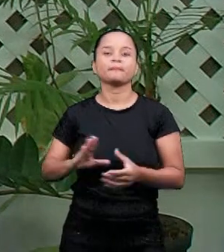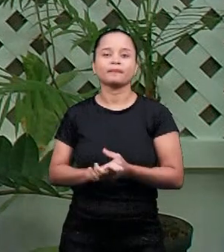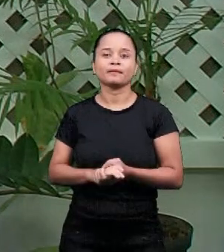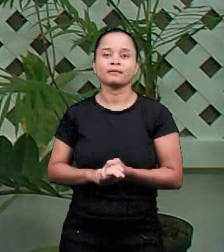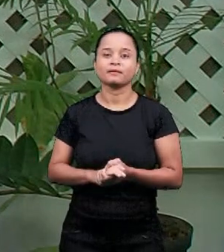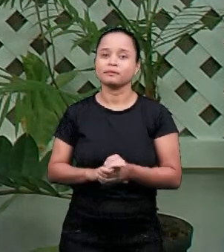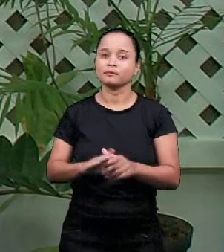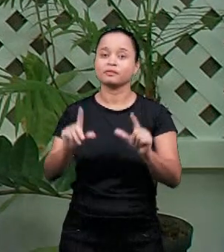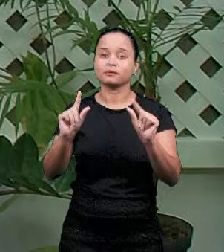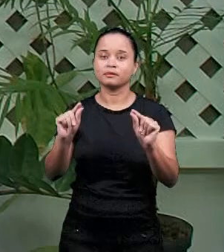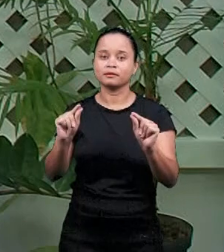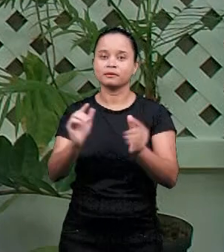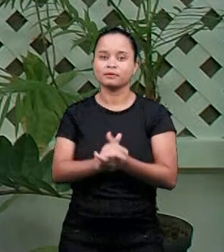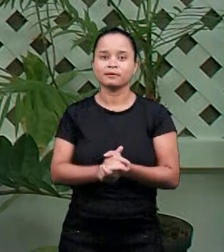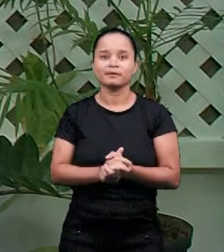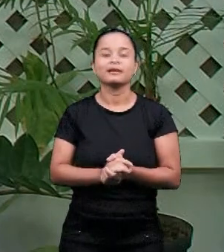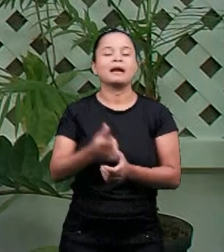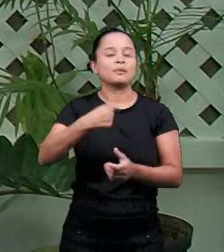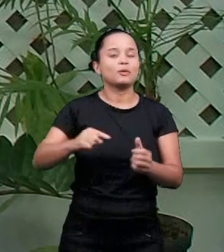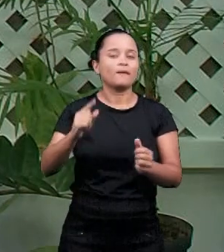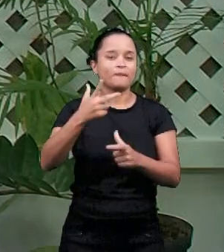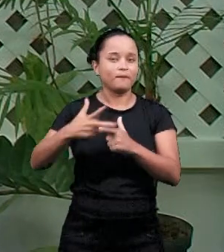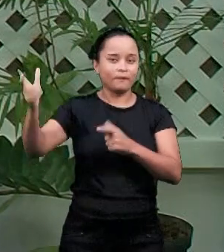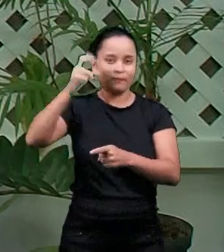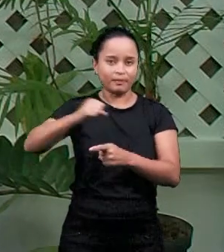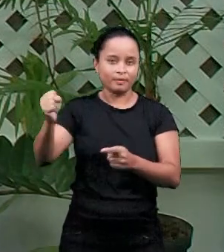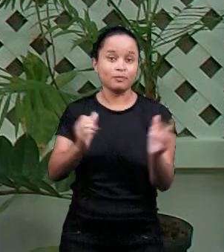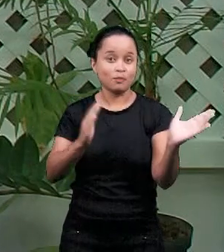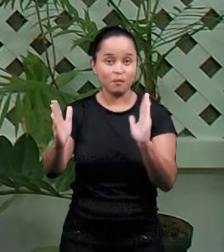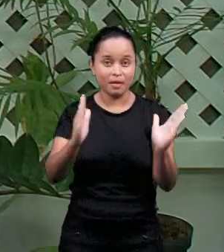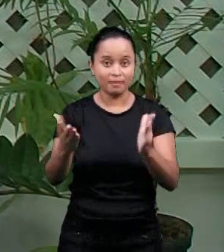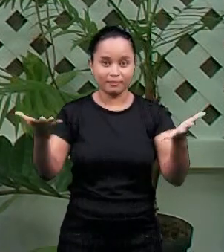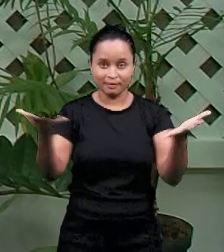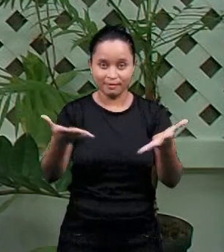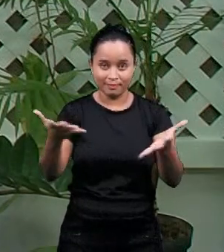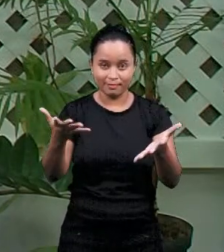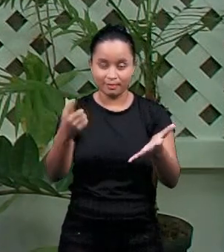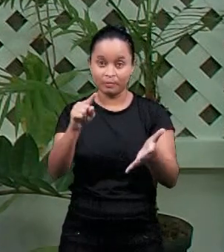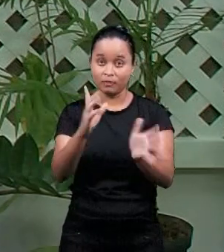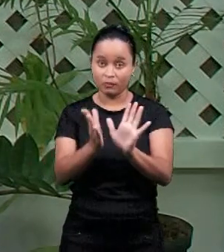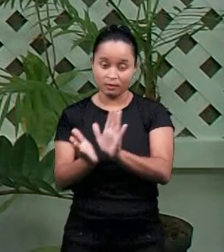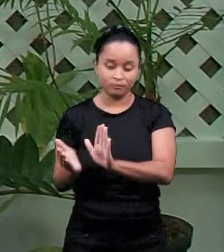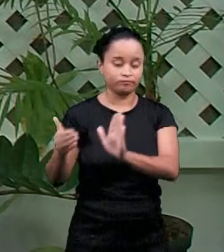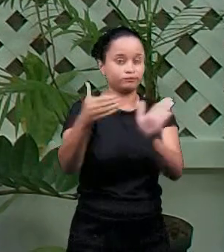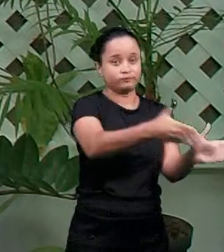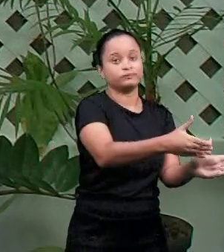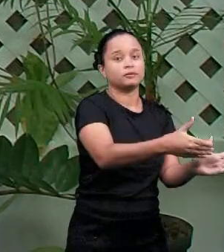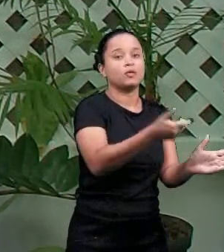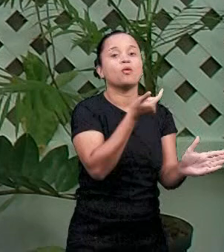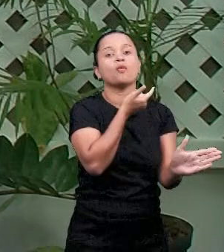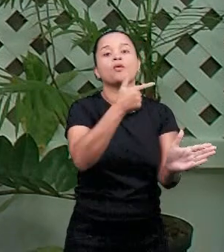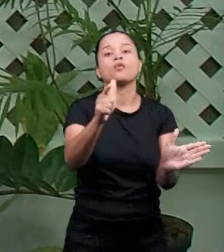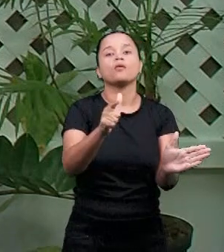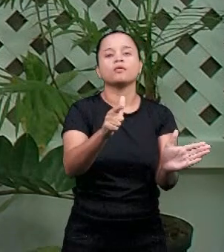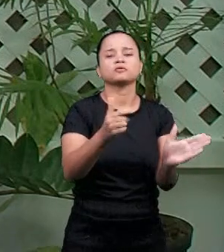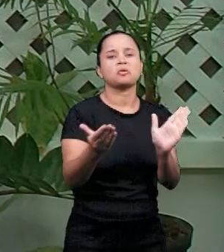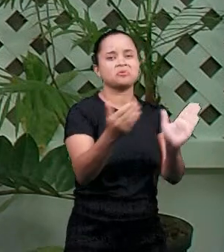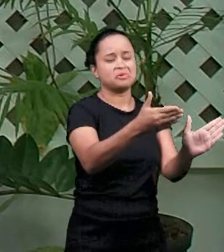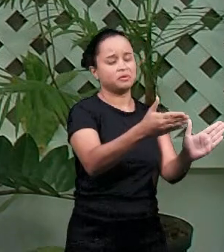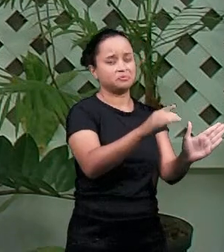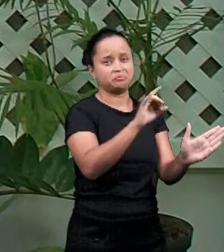ces derniers moments, pour vous enlever du chemin, pour vous amener dans un chemin que lui qui